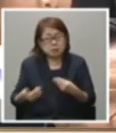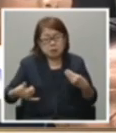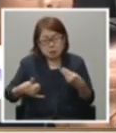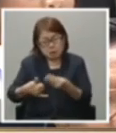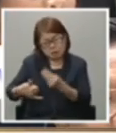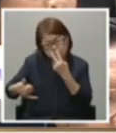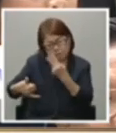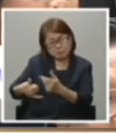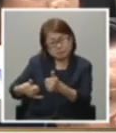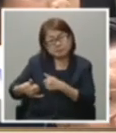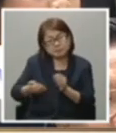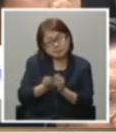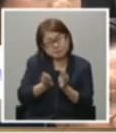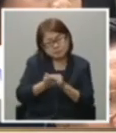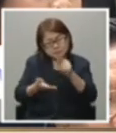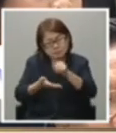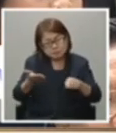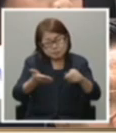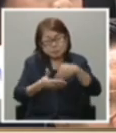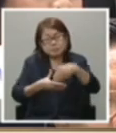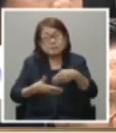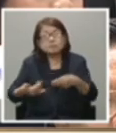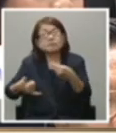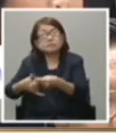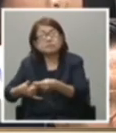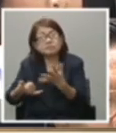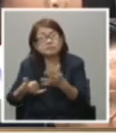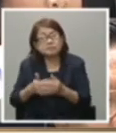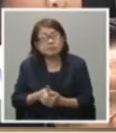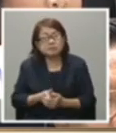านมาจากการสืบทอดอำนาจ